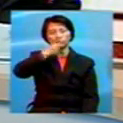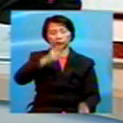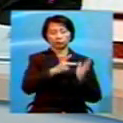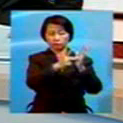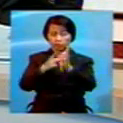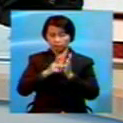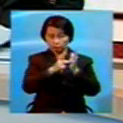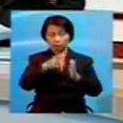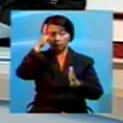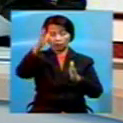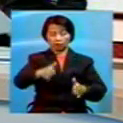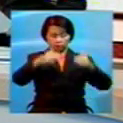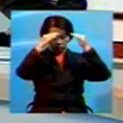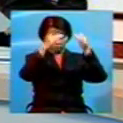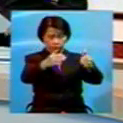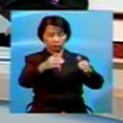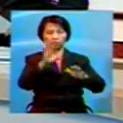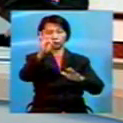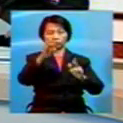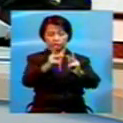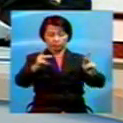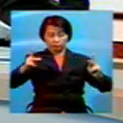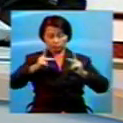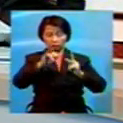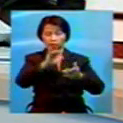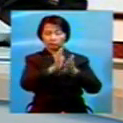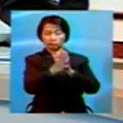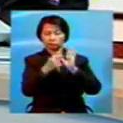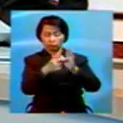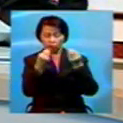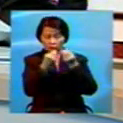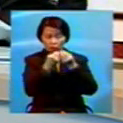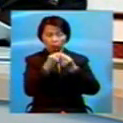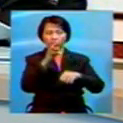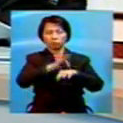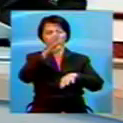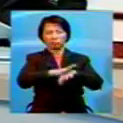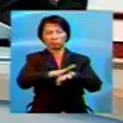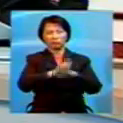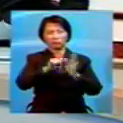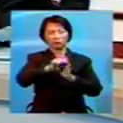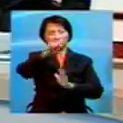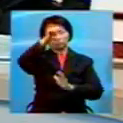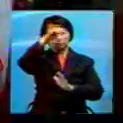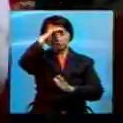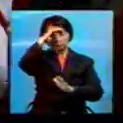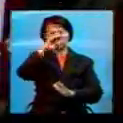kempen itu akan memberi tumpuan di sembilan kawasan yang mencatat bilangan kes denggi yang